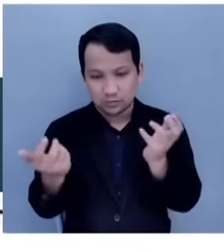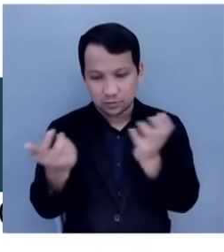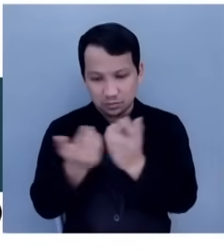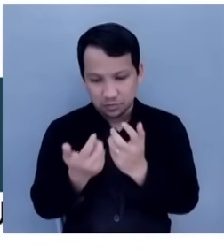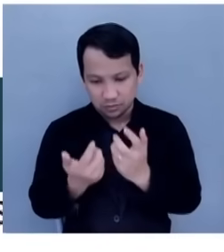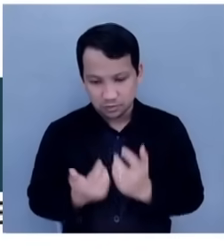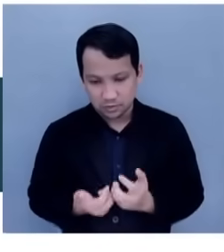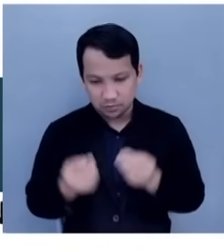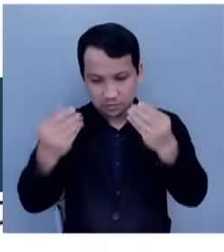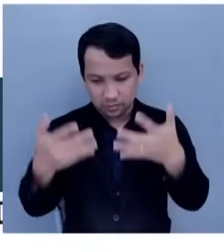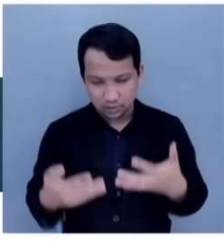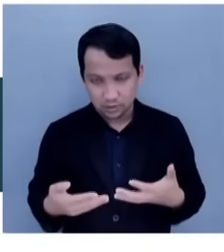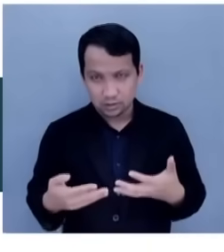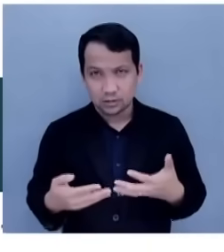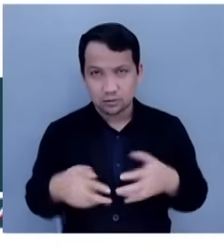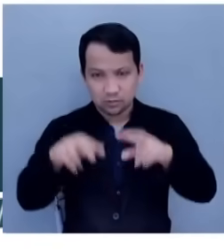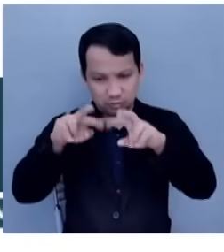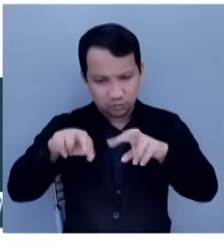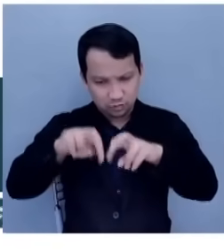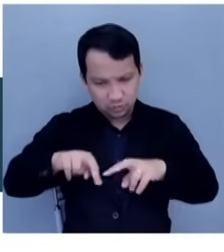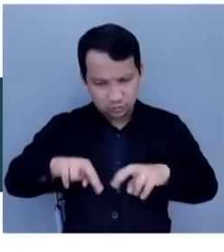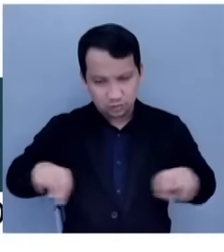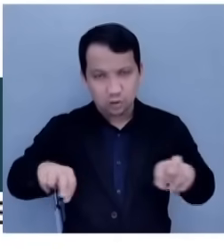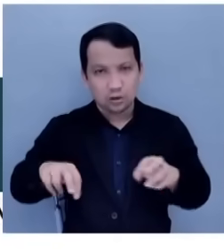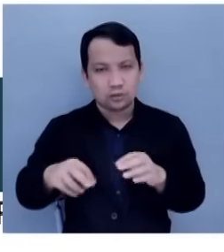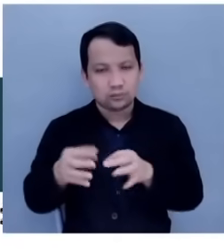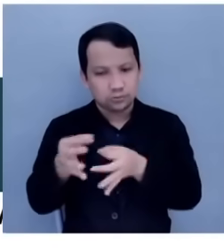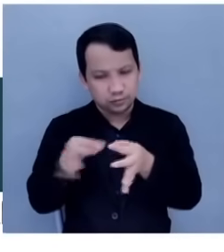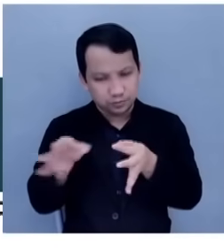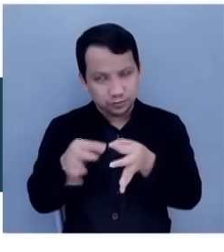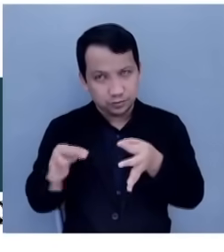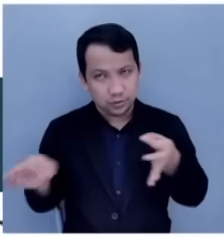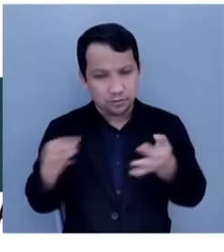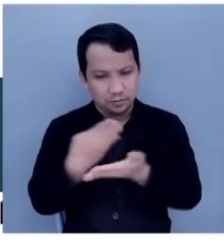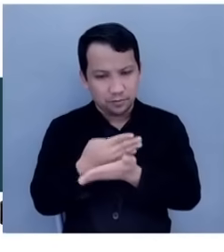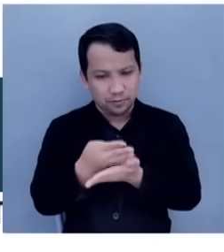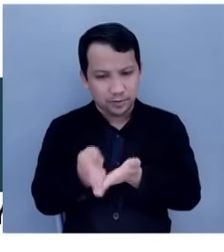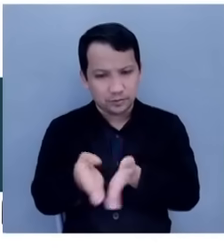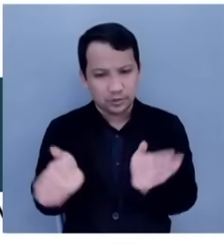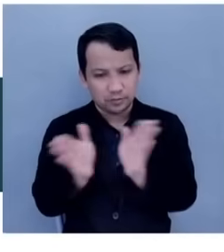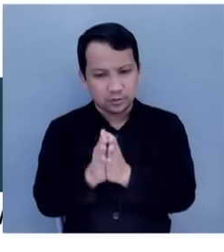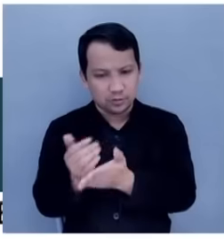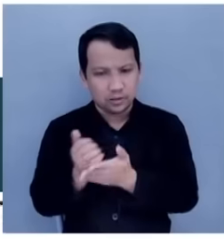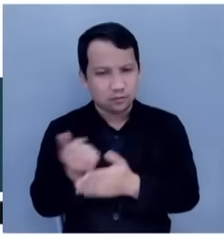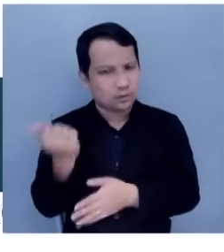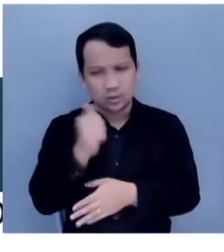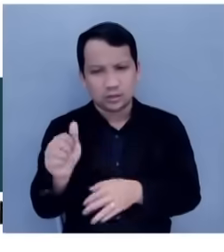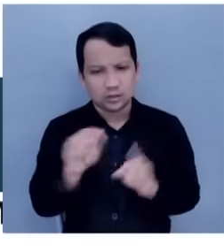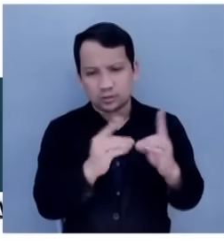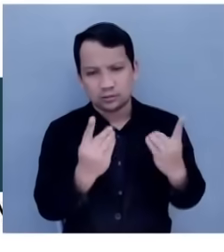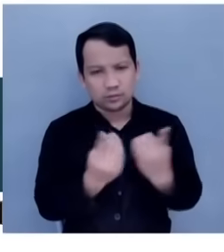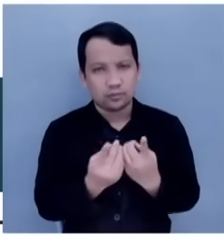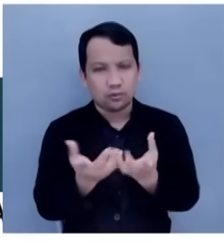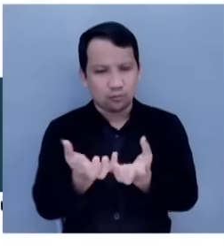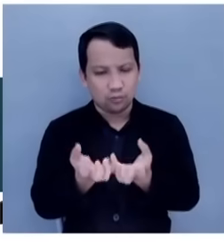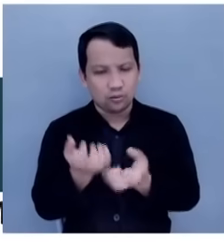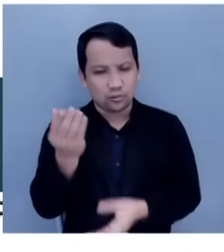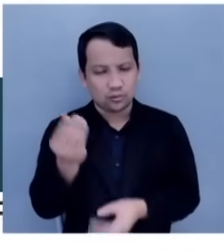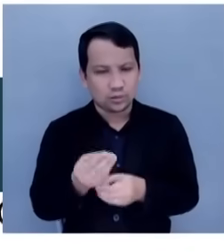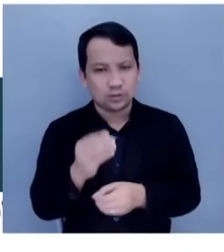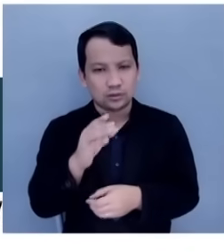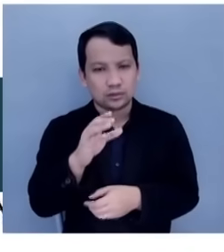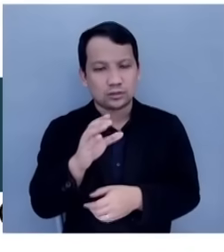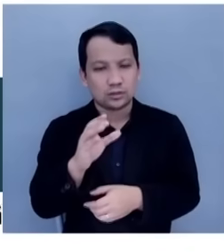mas masinsin, mas mabuting nahihimay yung budget po na hinihingi ng kahit anumang ahensya na gusto ng